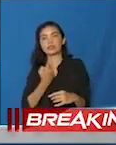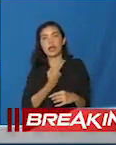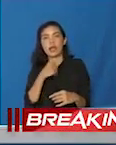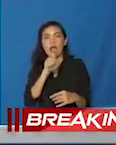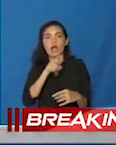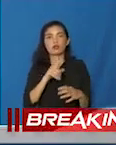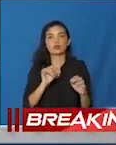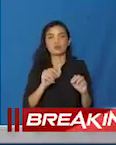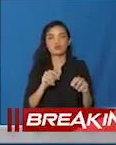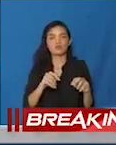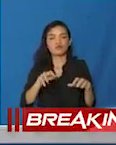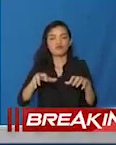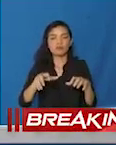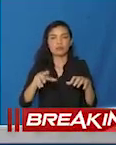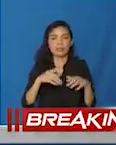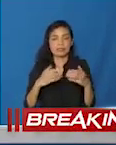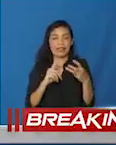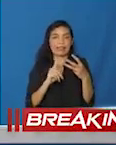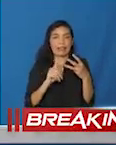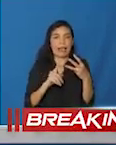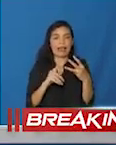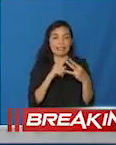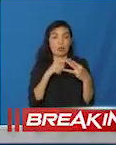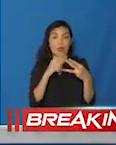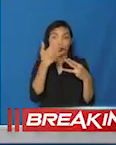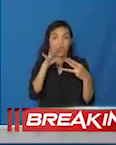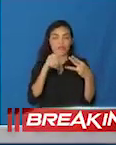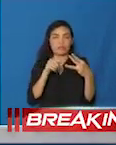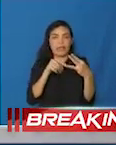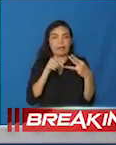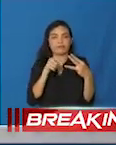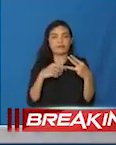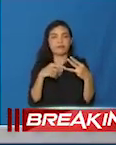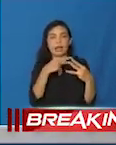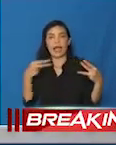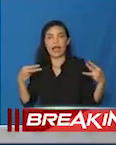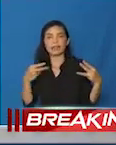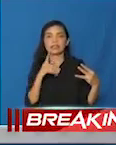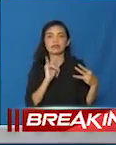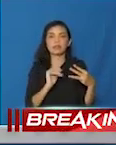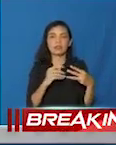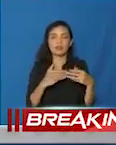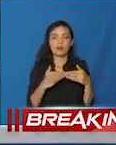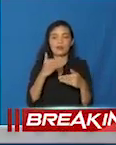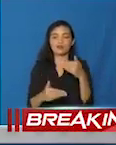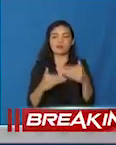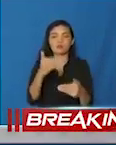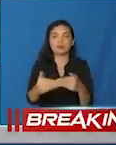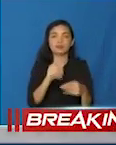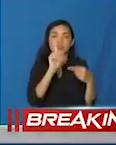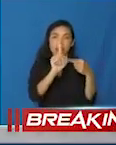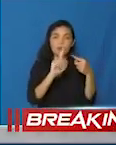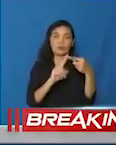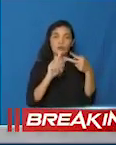harus kita lakukan di tahapan berikutnya Oleh karena itu inilah yang menjadi urut-urutan tahapan kita di dalam